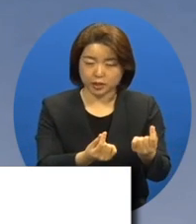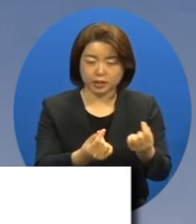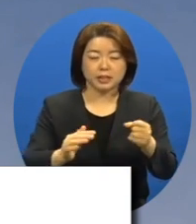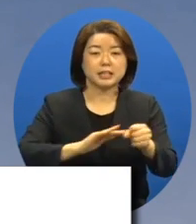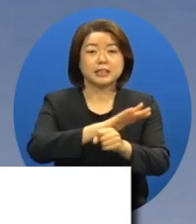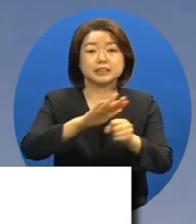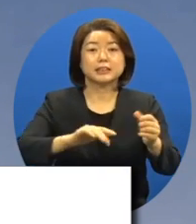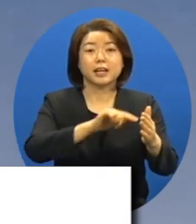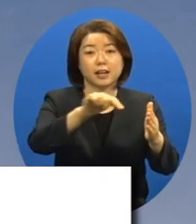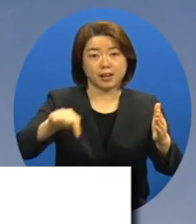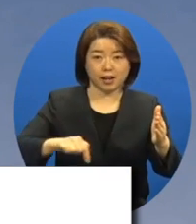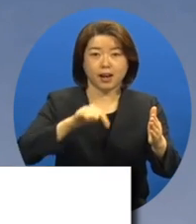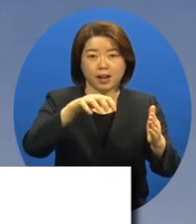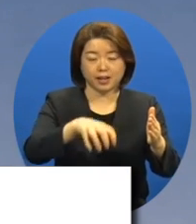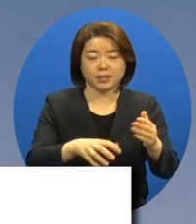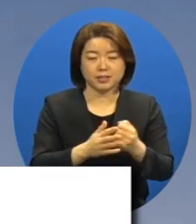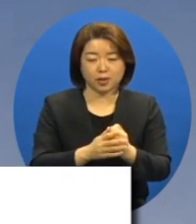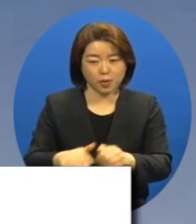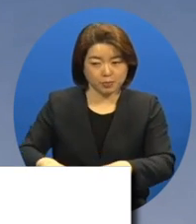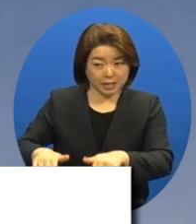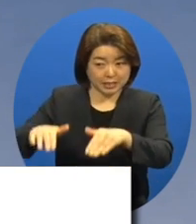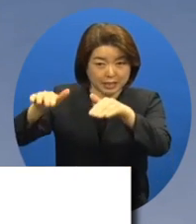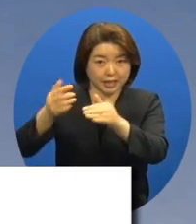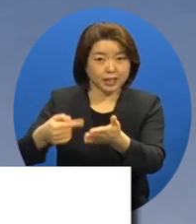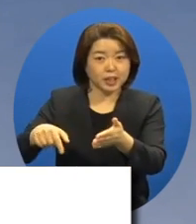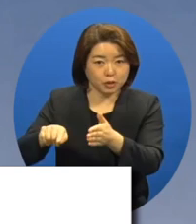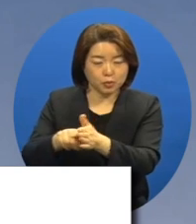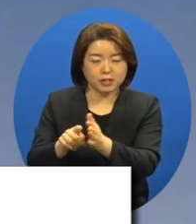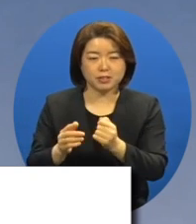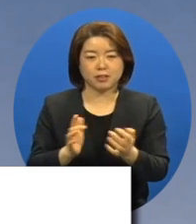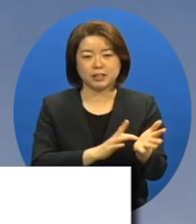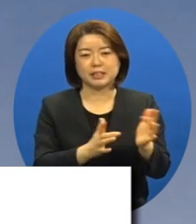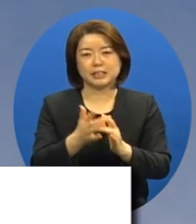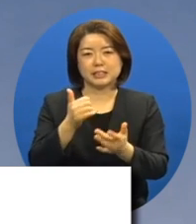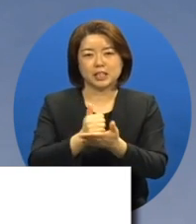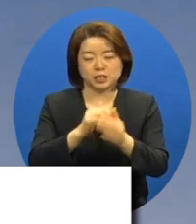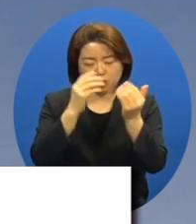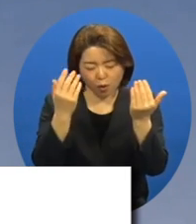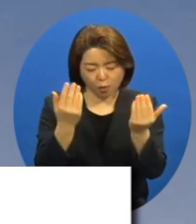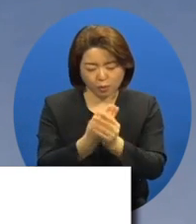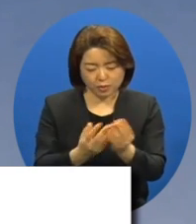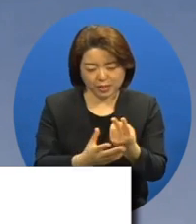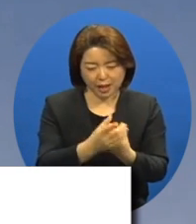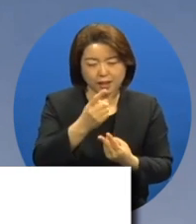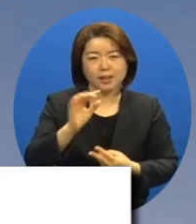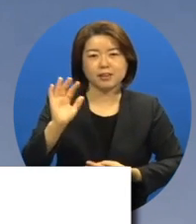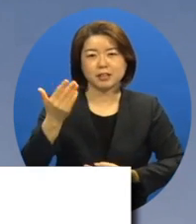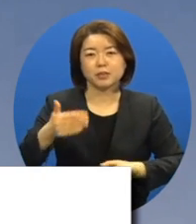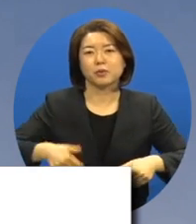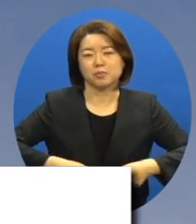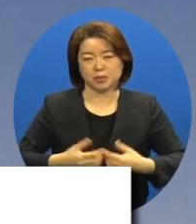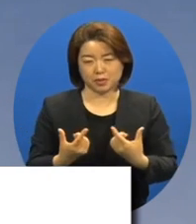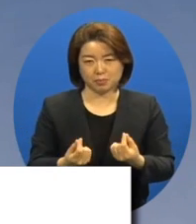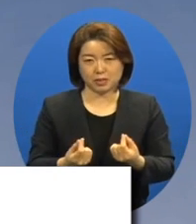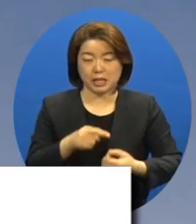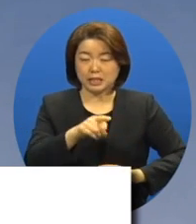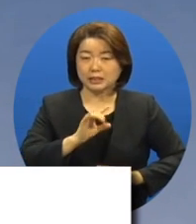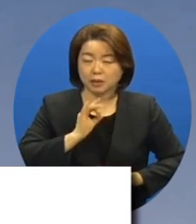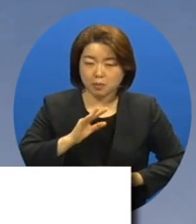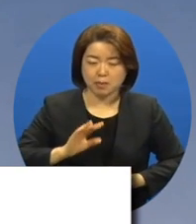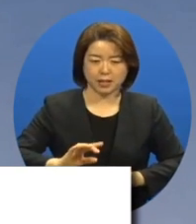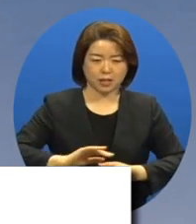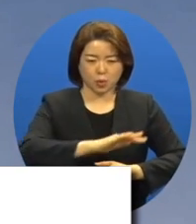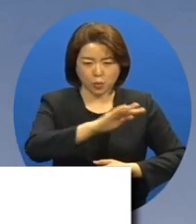안에서 잘하려면 예수님과 온전히 않아 가 되어야 합니다 그것만이 우리가 오직